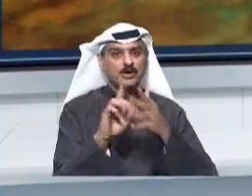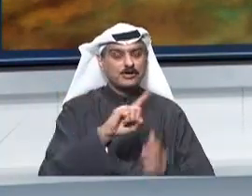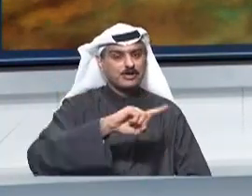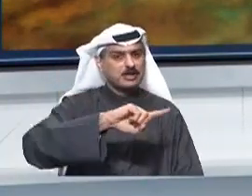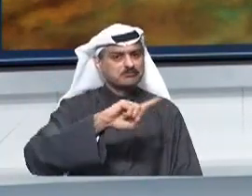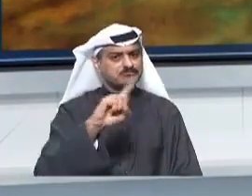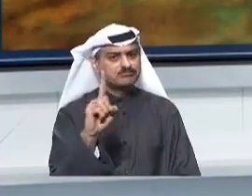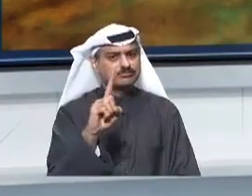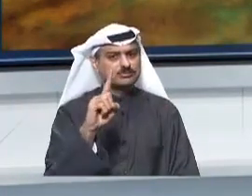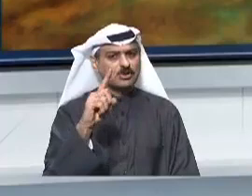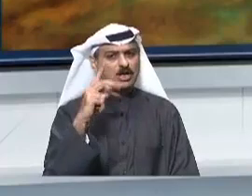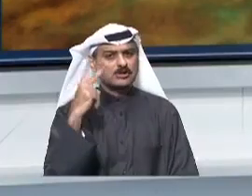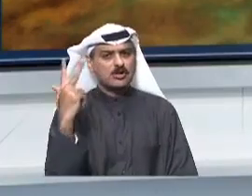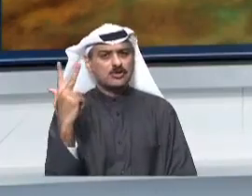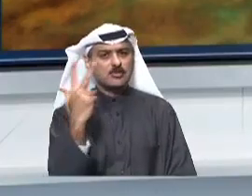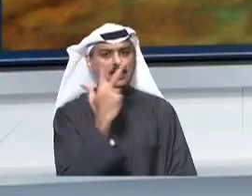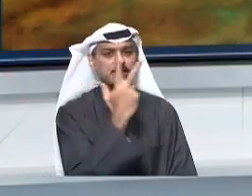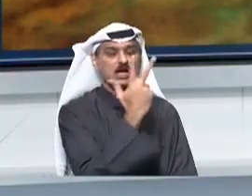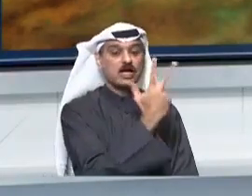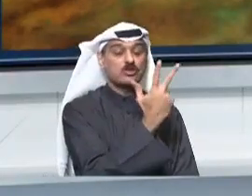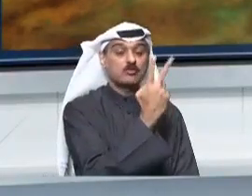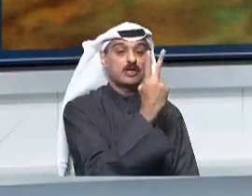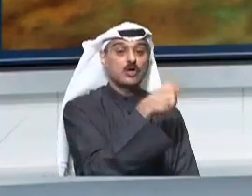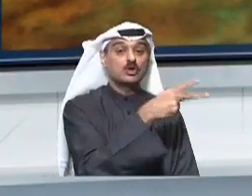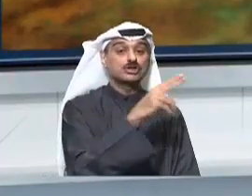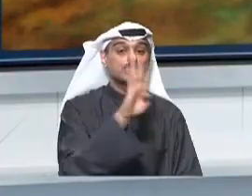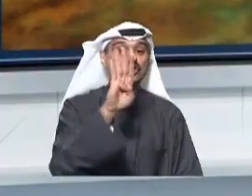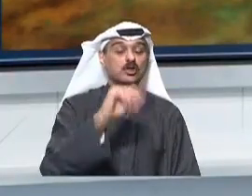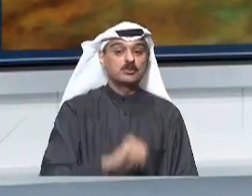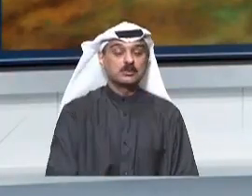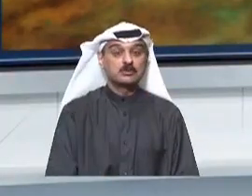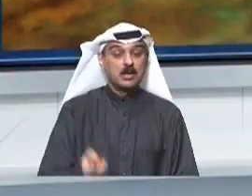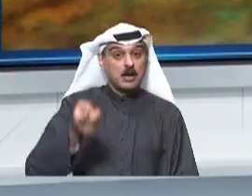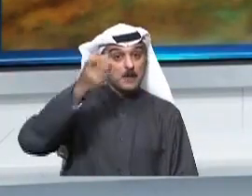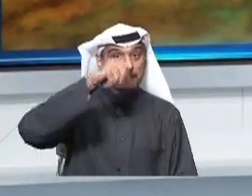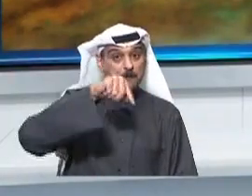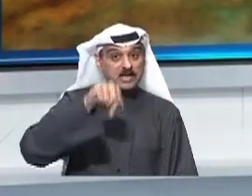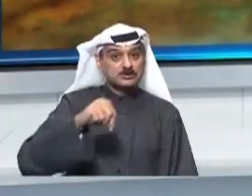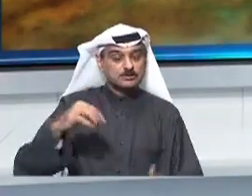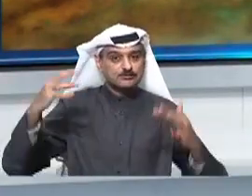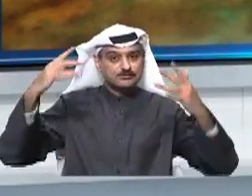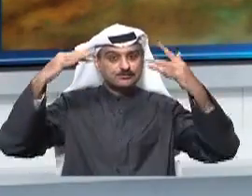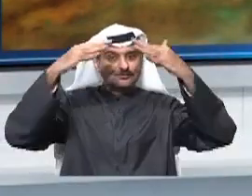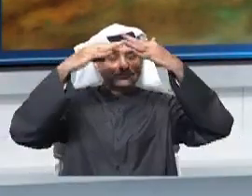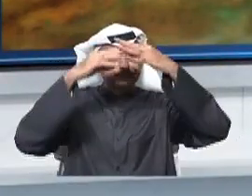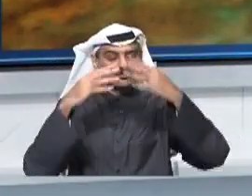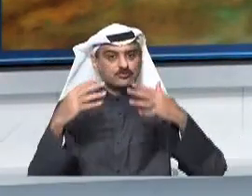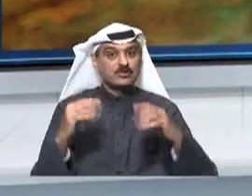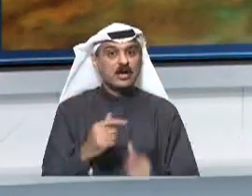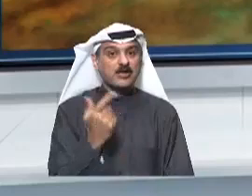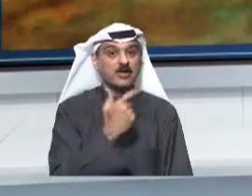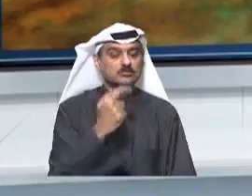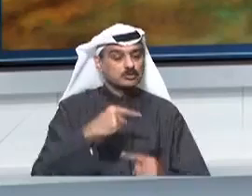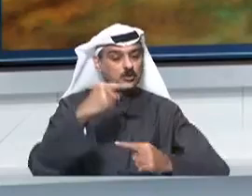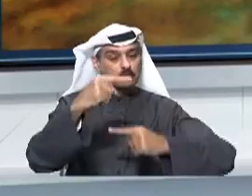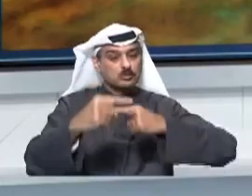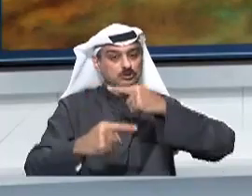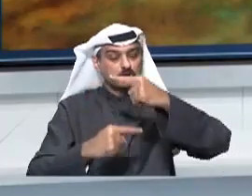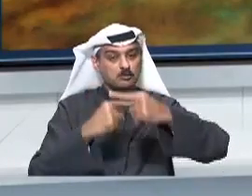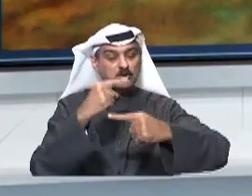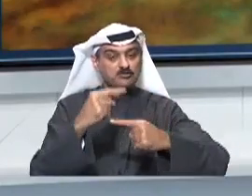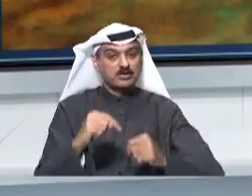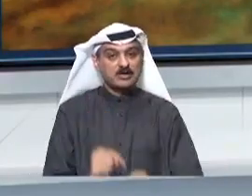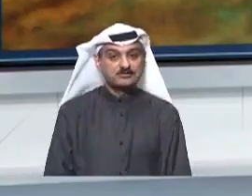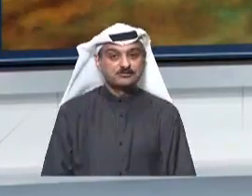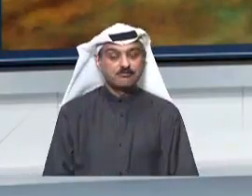بالساعة. أجواء معتدلة أيضا لنهار الغد، وأيضا عبور لبعض السحب العالية مستمر معنا. رياح شمالية غربية